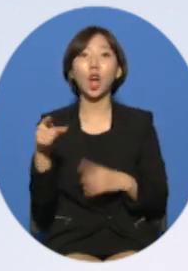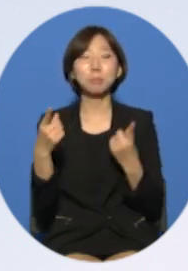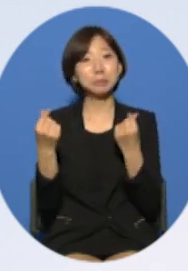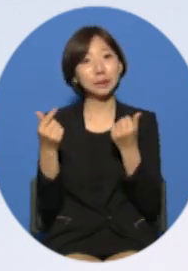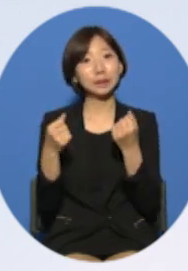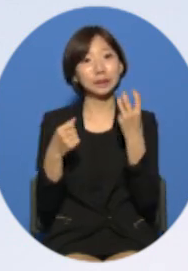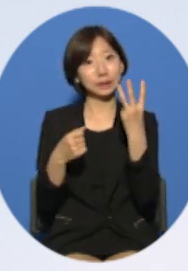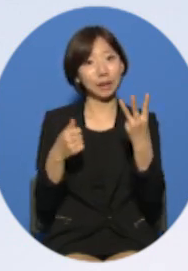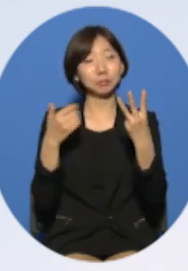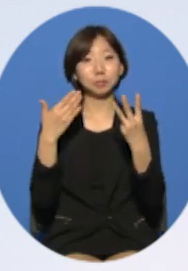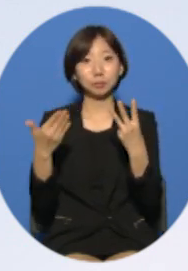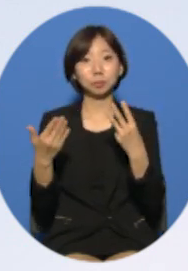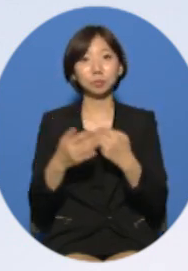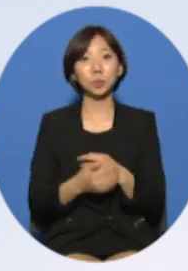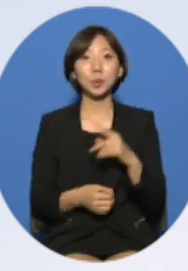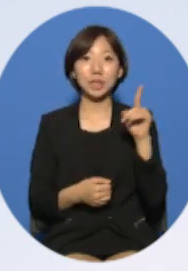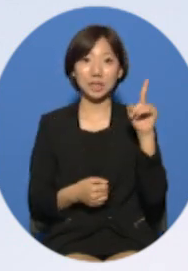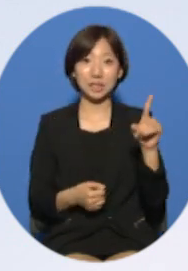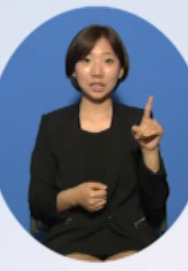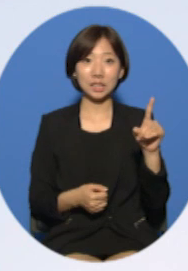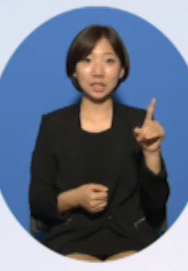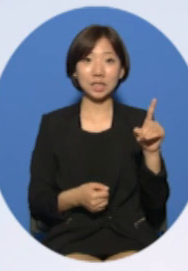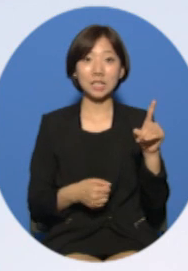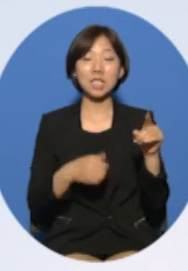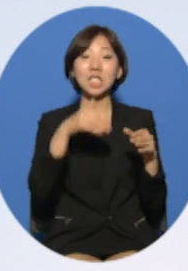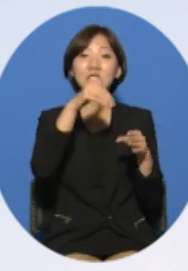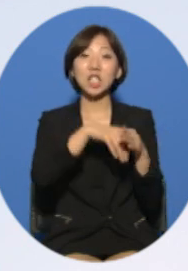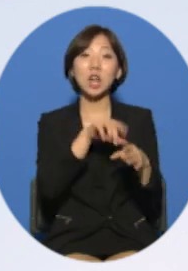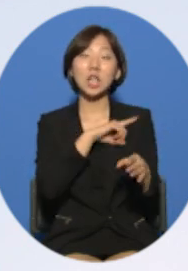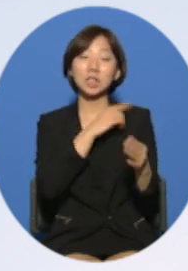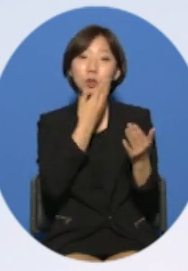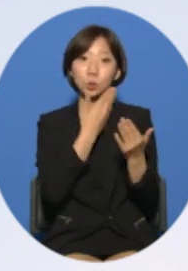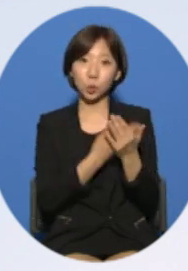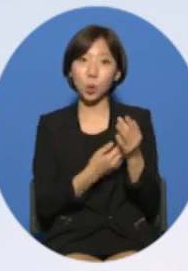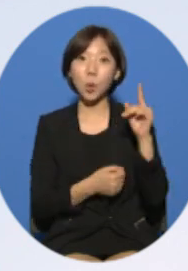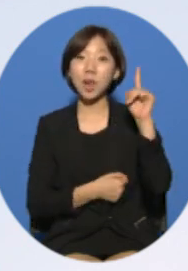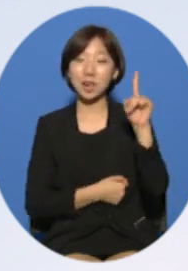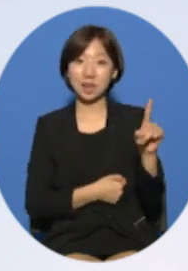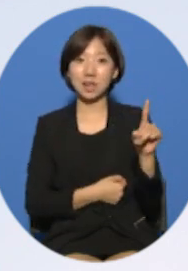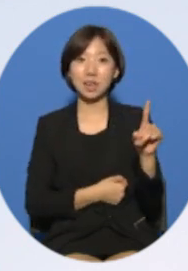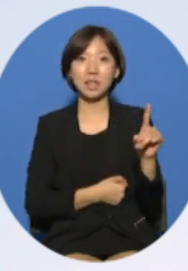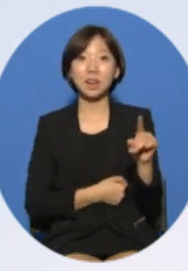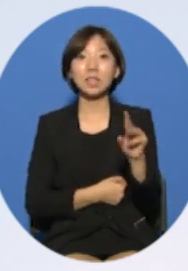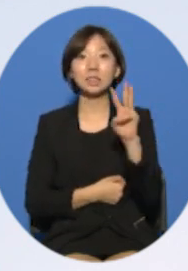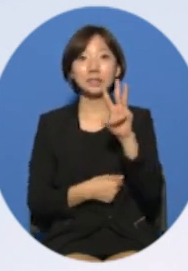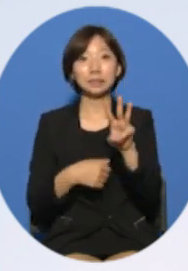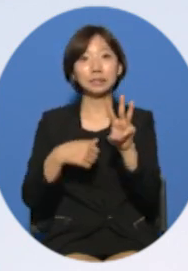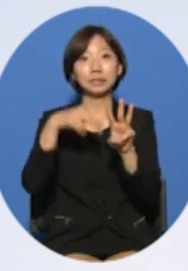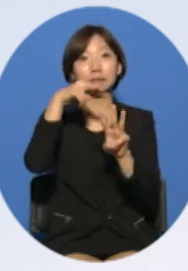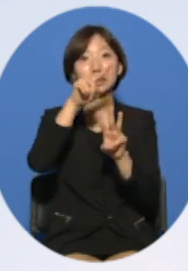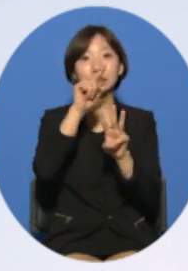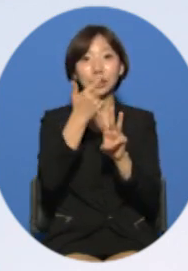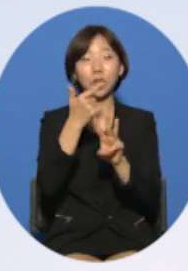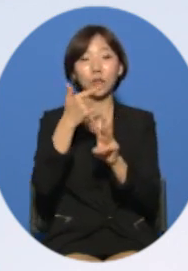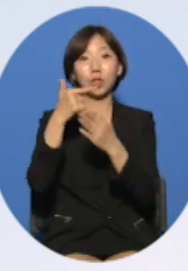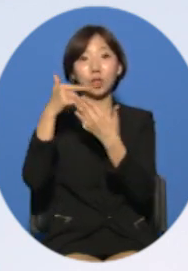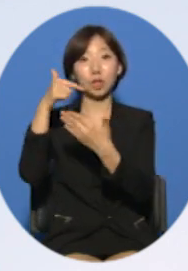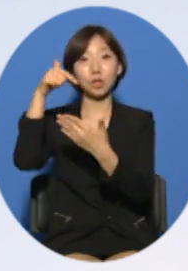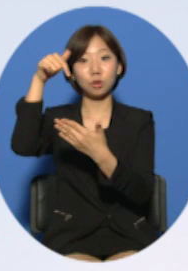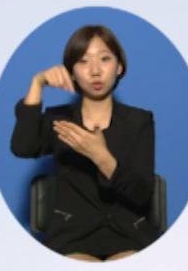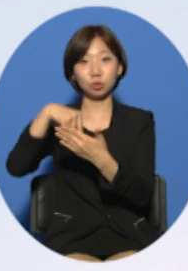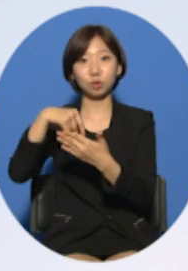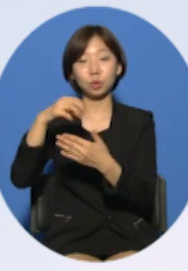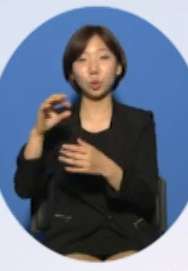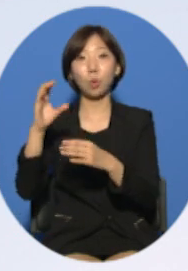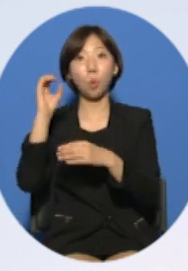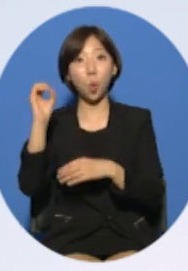예, 예. 예. 그리고 이제 1이 있잖아요? 네. 선거가 가장 중요하다, 1. 아, 가장 중요하다. 1, 3, 9. 공은 여기, 이거. 네네.